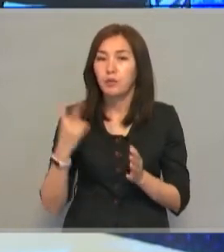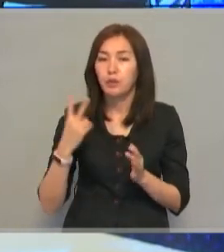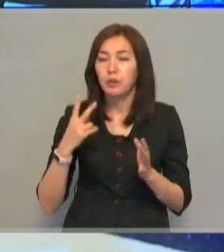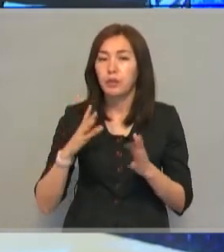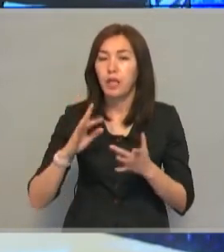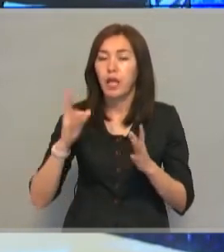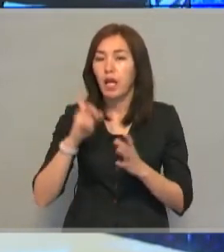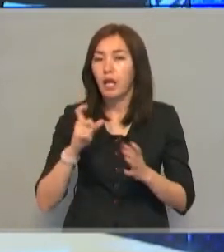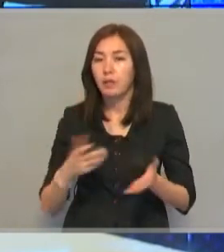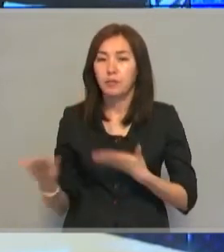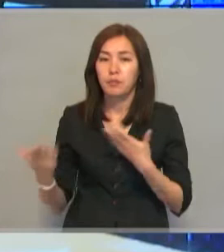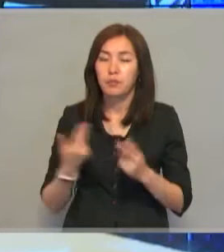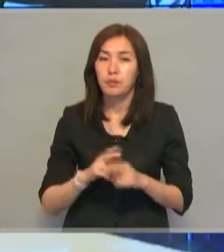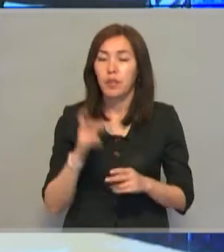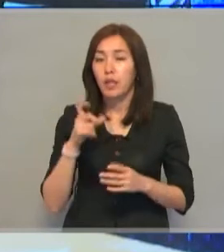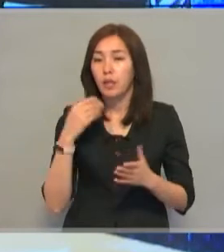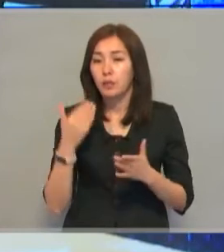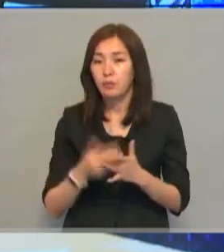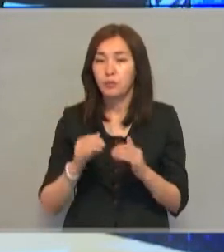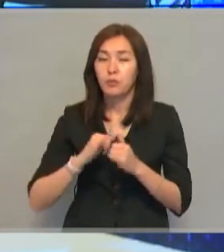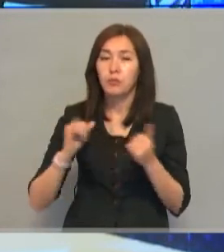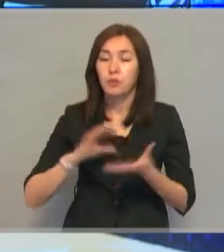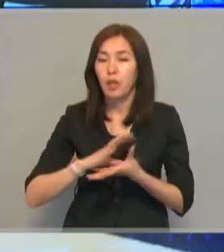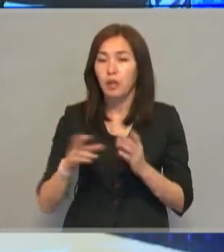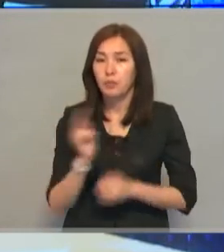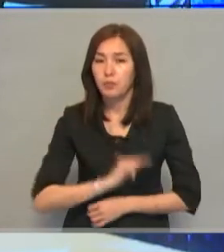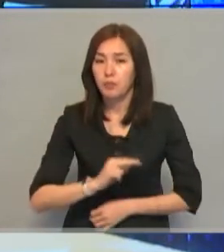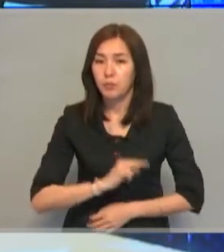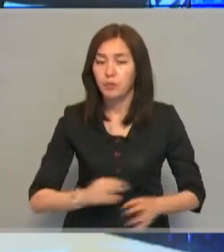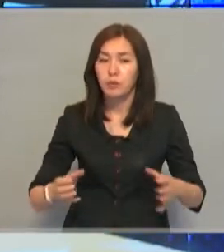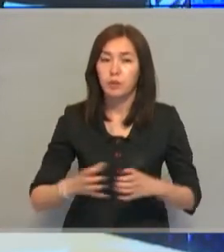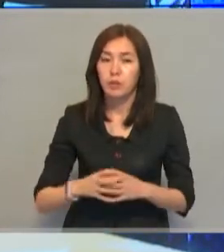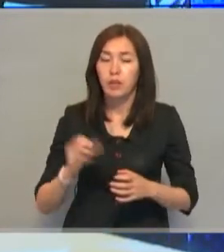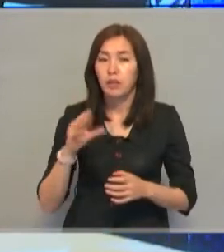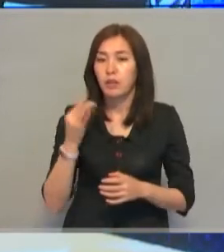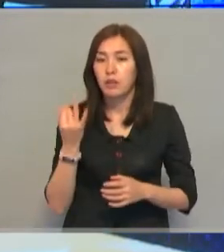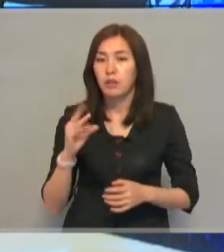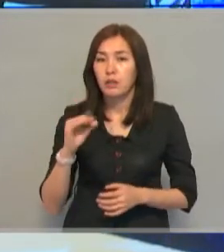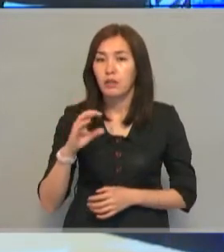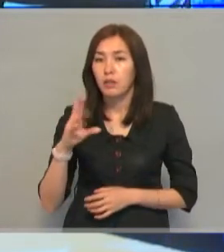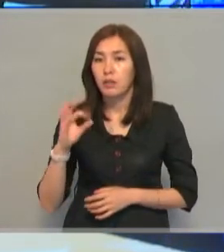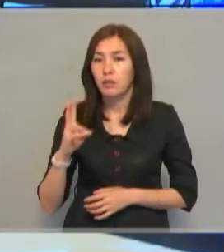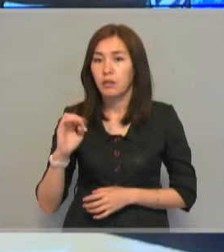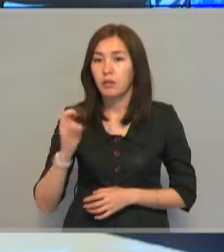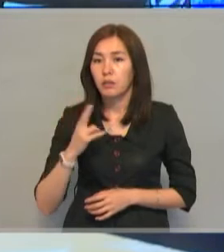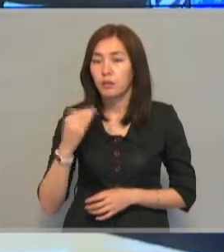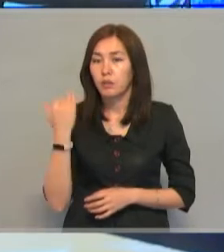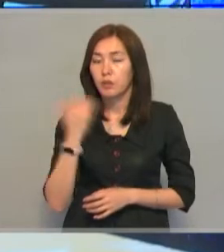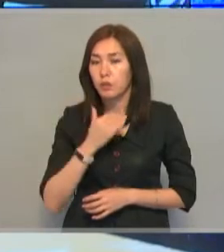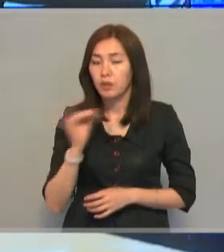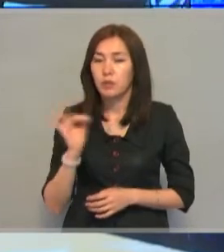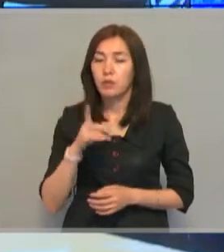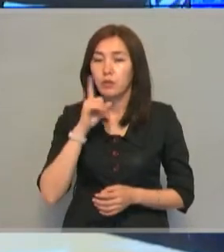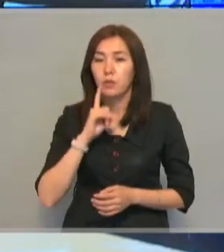бірдей инвестор тартылыпты. Халық сұранысы арқылы жұмыс жасап жатқан компаниялар Тассай, Таскен, Достық елді мекендерін сапалы